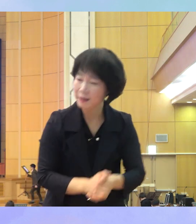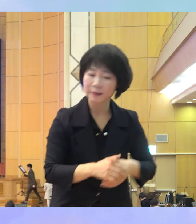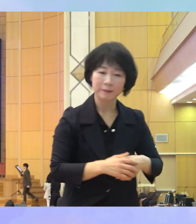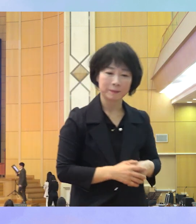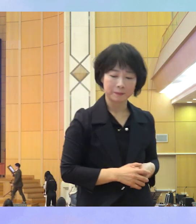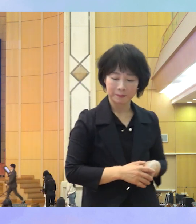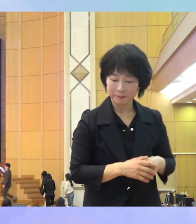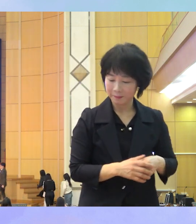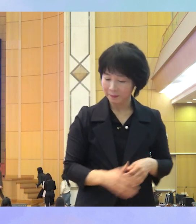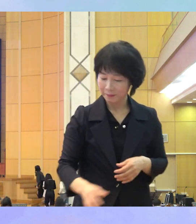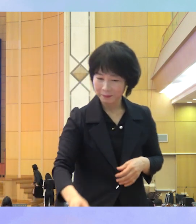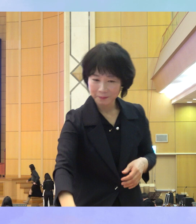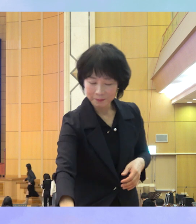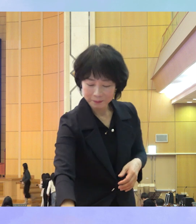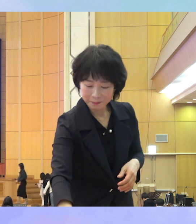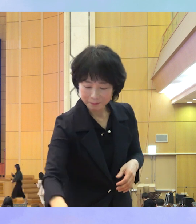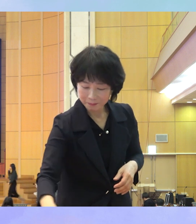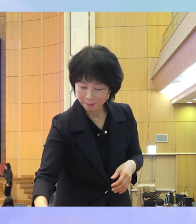찬양하겠습니다.